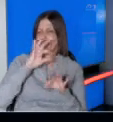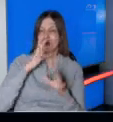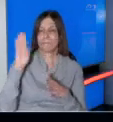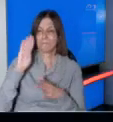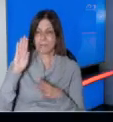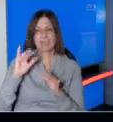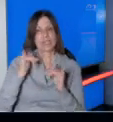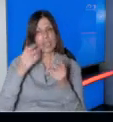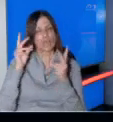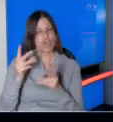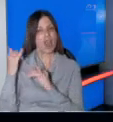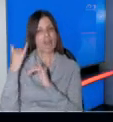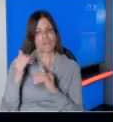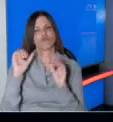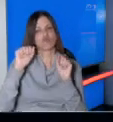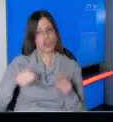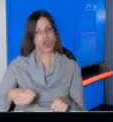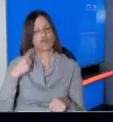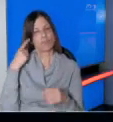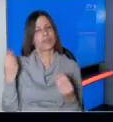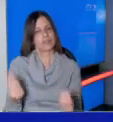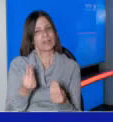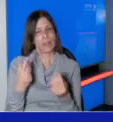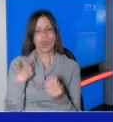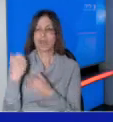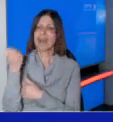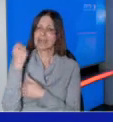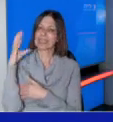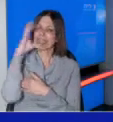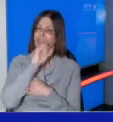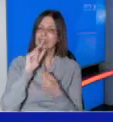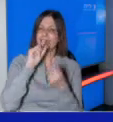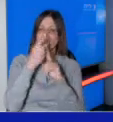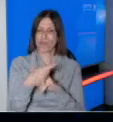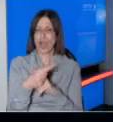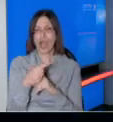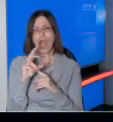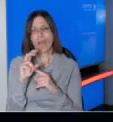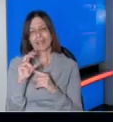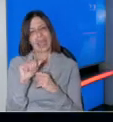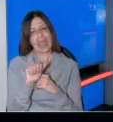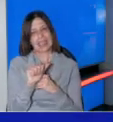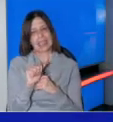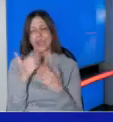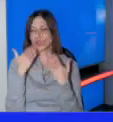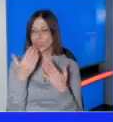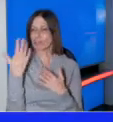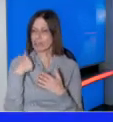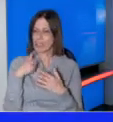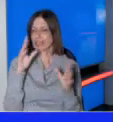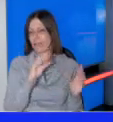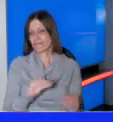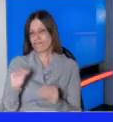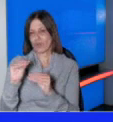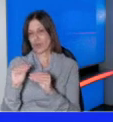נתניהו כן אפשר להביא שלטון, אתה יודע, אנחנו שומעים את הדברים. אולי זה מחזק את התפיסה ההפוכה. אמיר אטינגר, תודה רבה לך שהיית איתי הערב. אתם אל